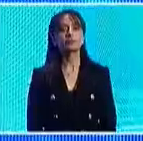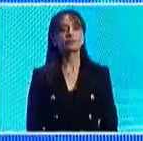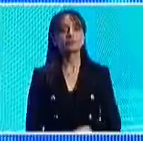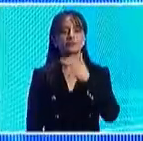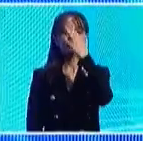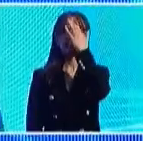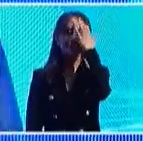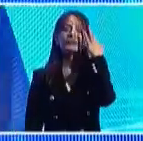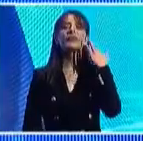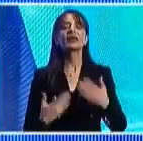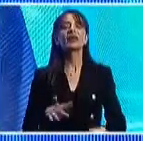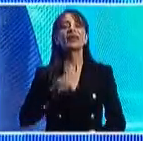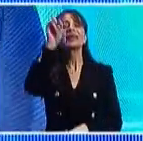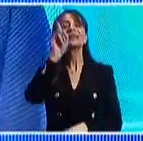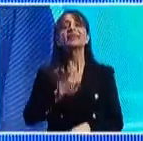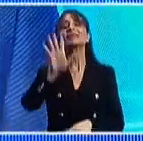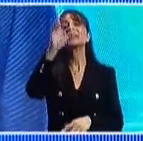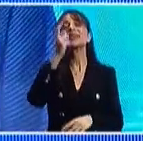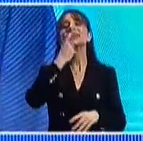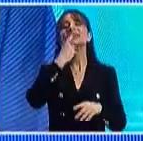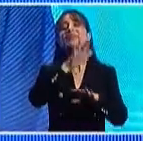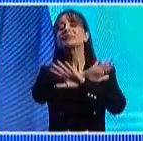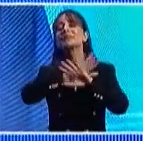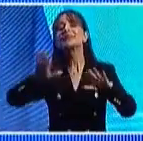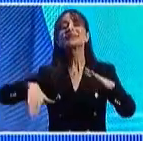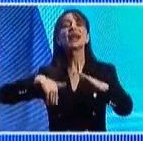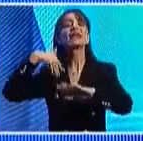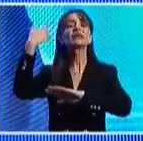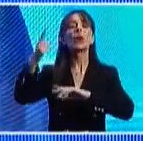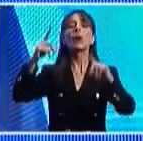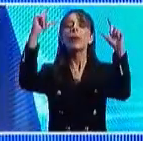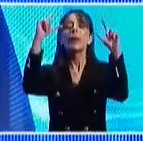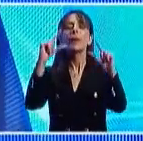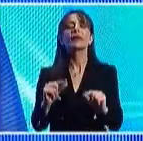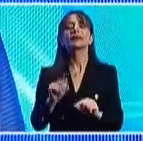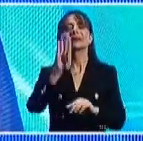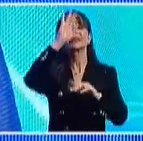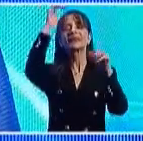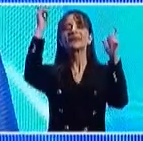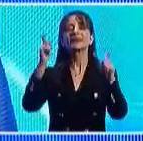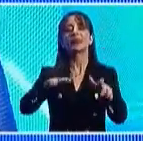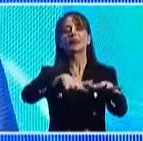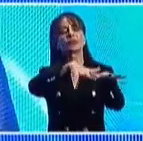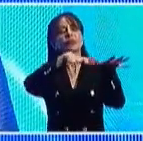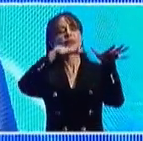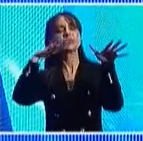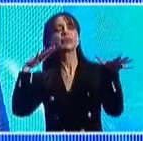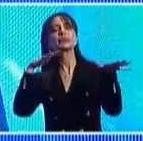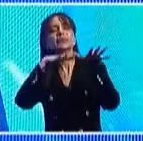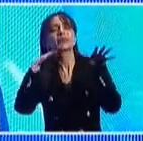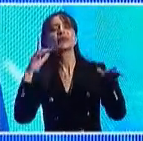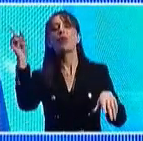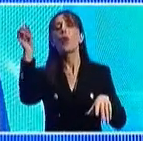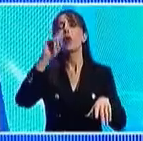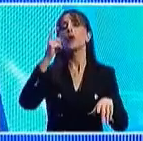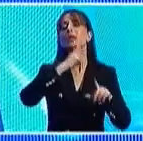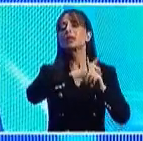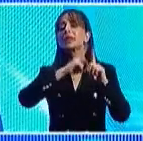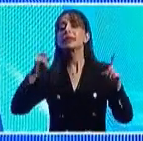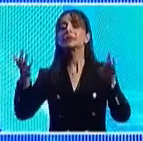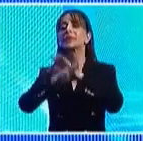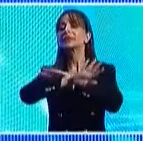Ve ilk 5 yılın sonunda azaltacağımız İstanbul trafiğinde 10 yıl